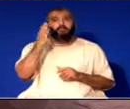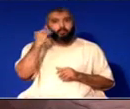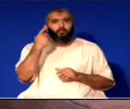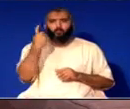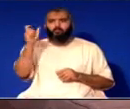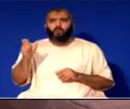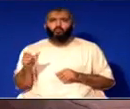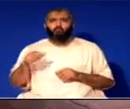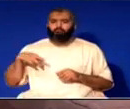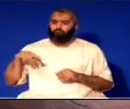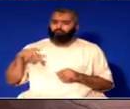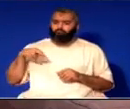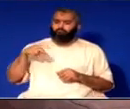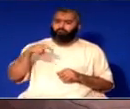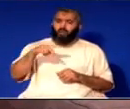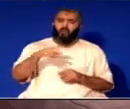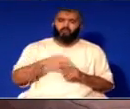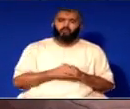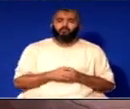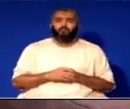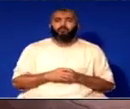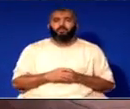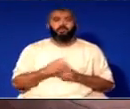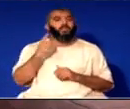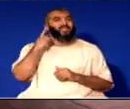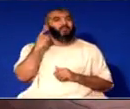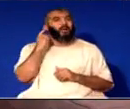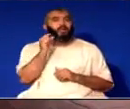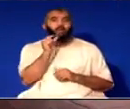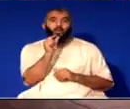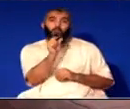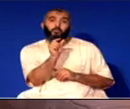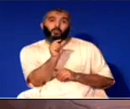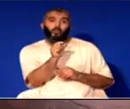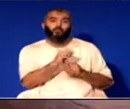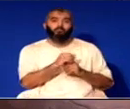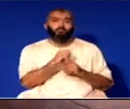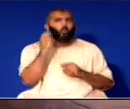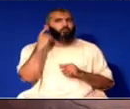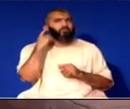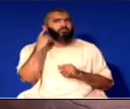جمر مع مر أمام جيران، فنطق جار بكلمة،